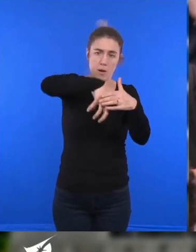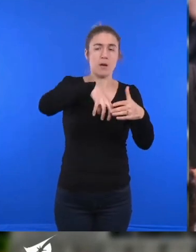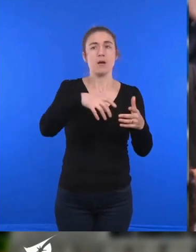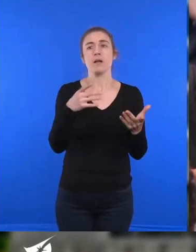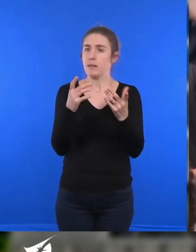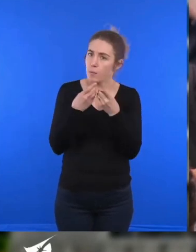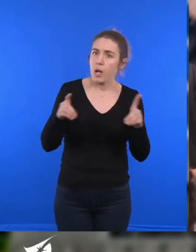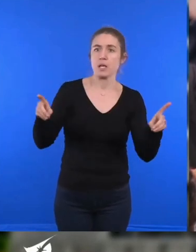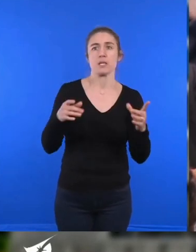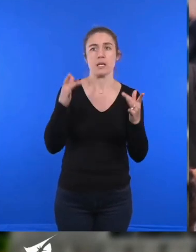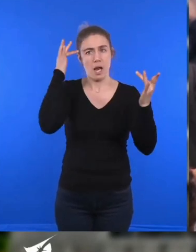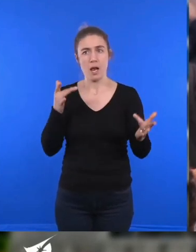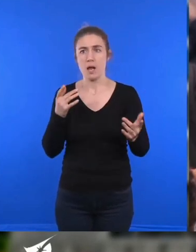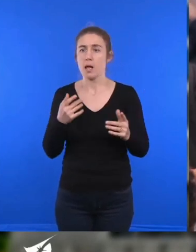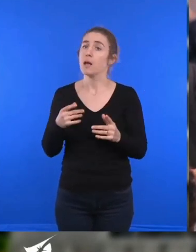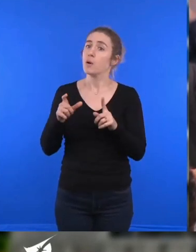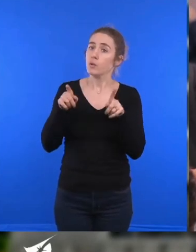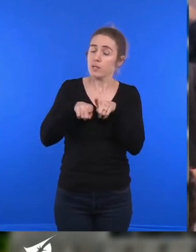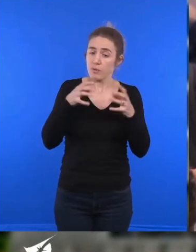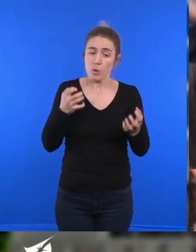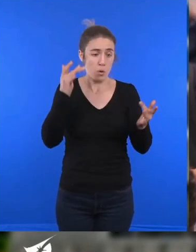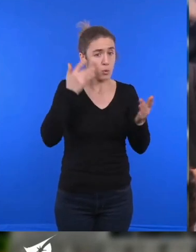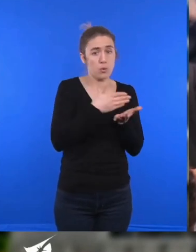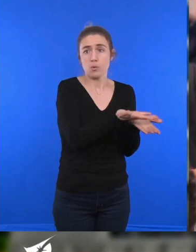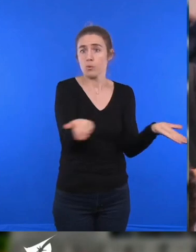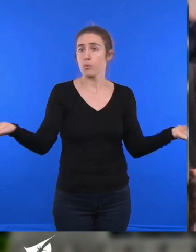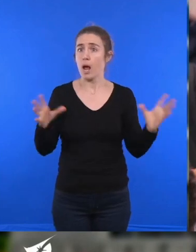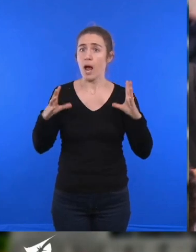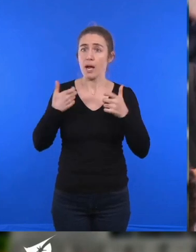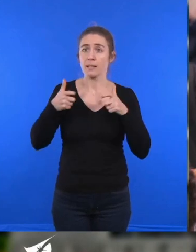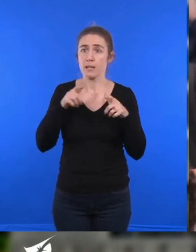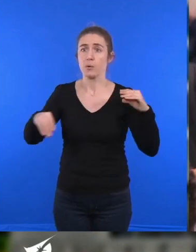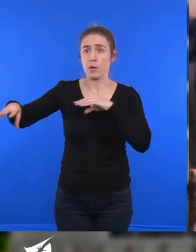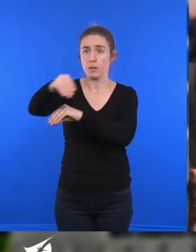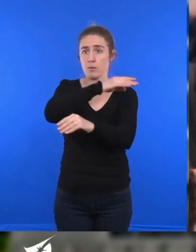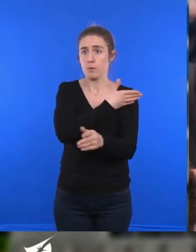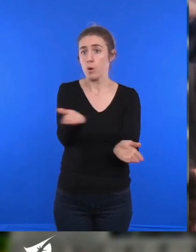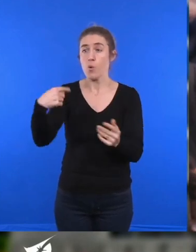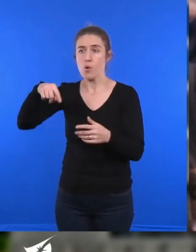cité et inventé la démocratisation culturelle que vous êtes en train de condamner dans cette région.